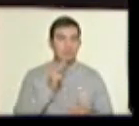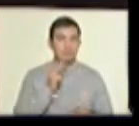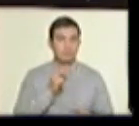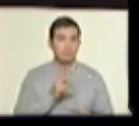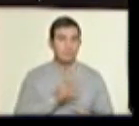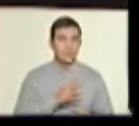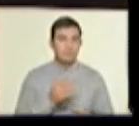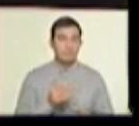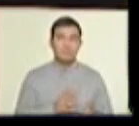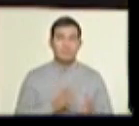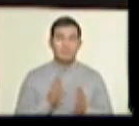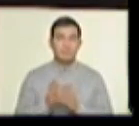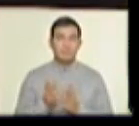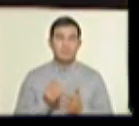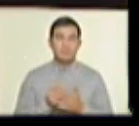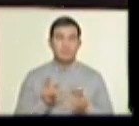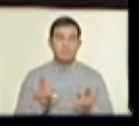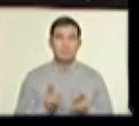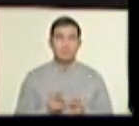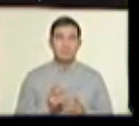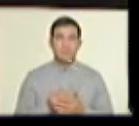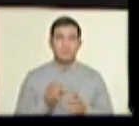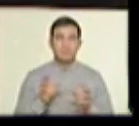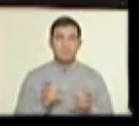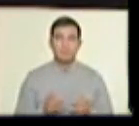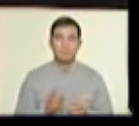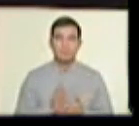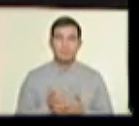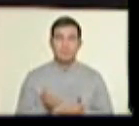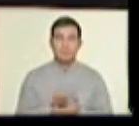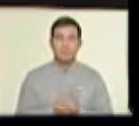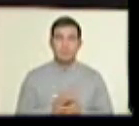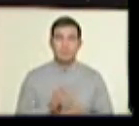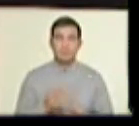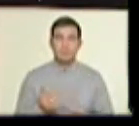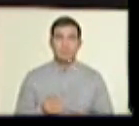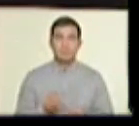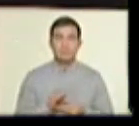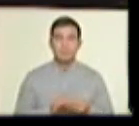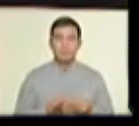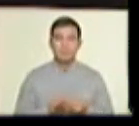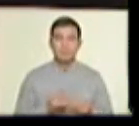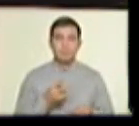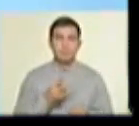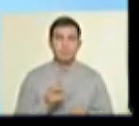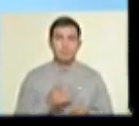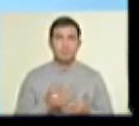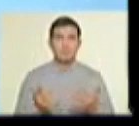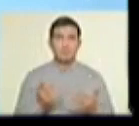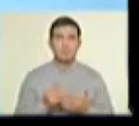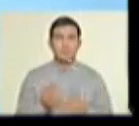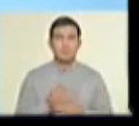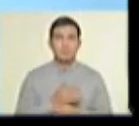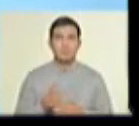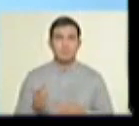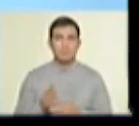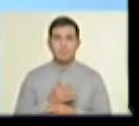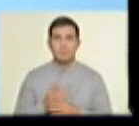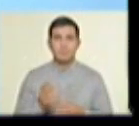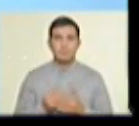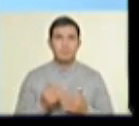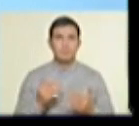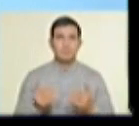bo'lsangiz, keling endi qoidalar bilan tanishib olamiz. Juft va takroriy otlar qismlari chiziqcha